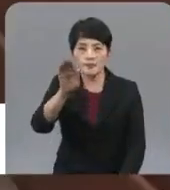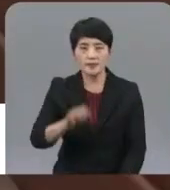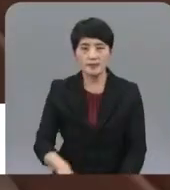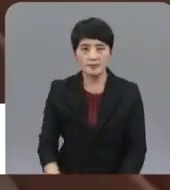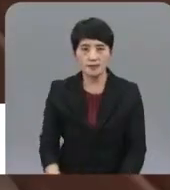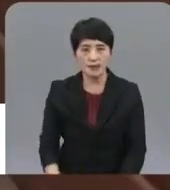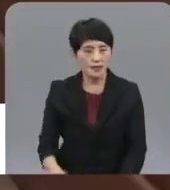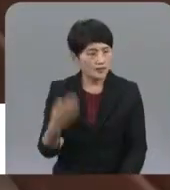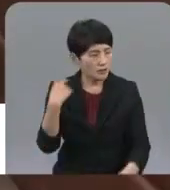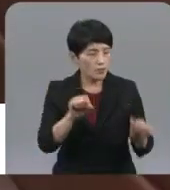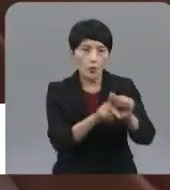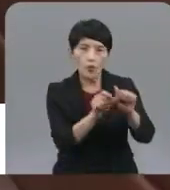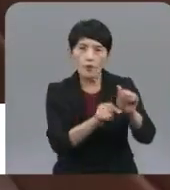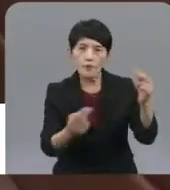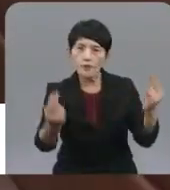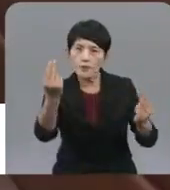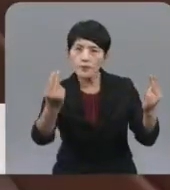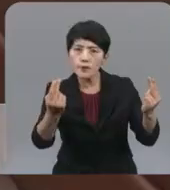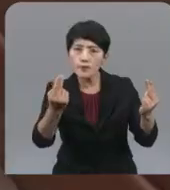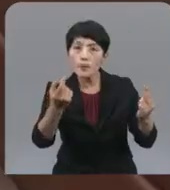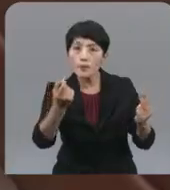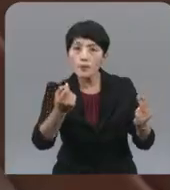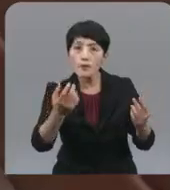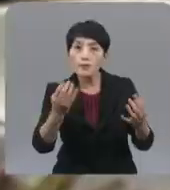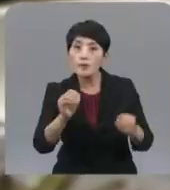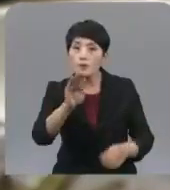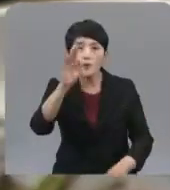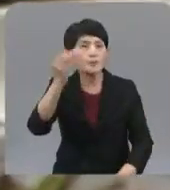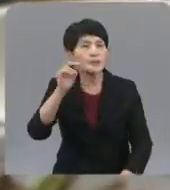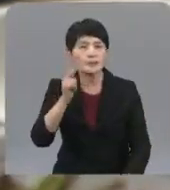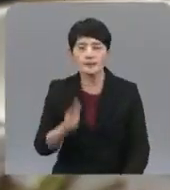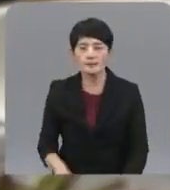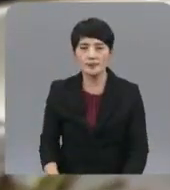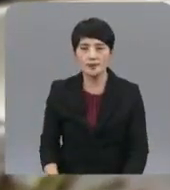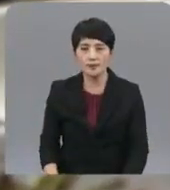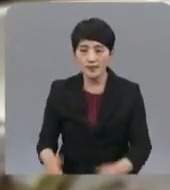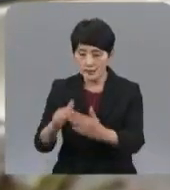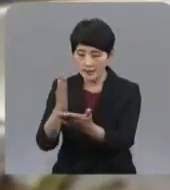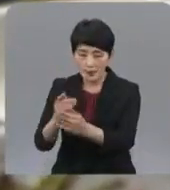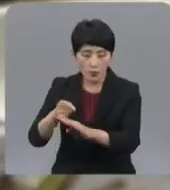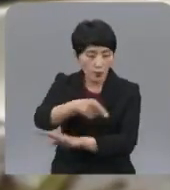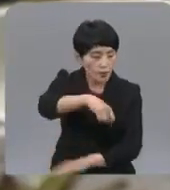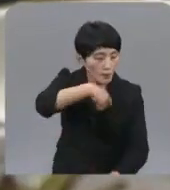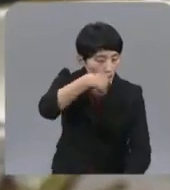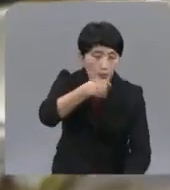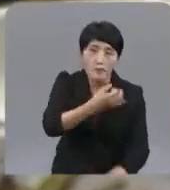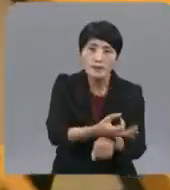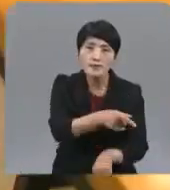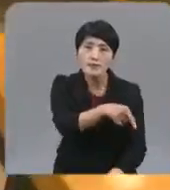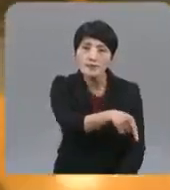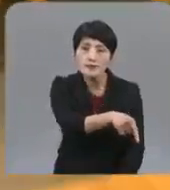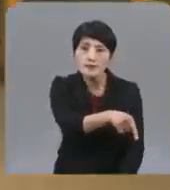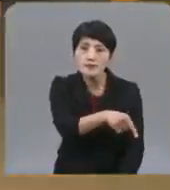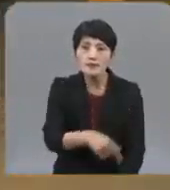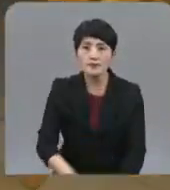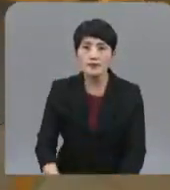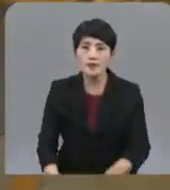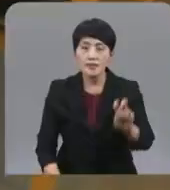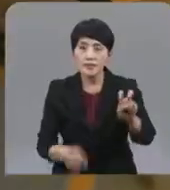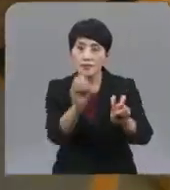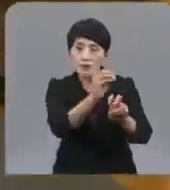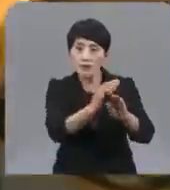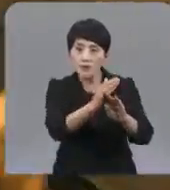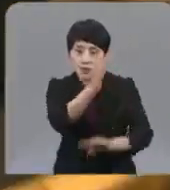0.6%，降幅的 75% 是来自于石油类价格下滑的影响。此外，服务价格上涨率